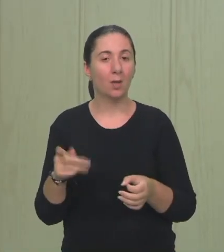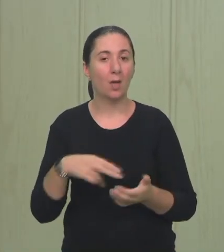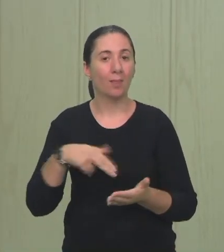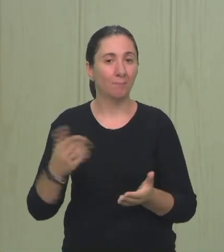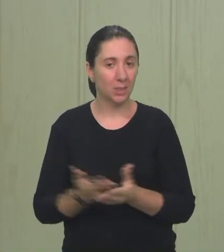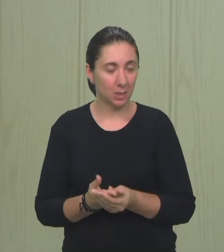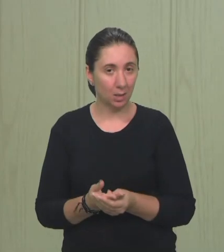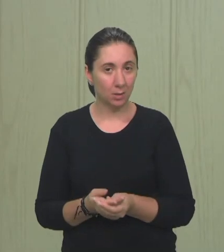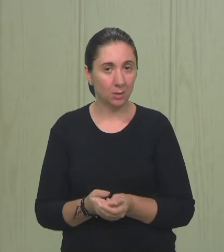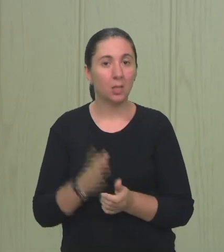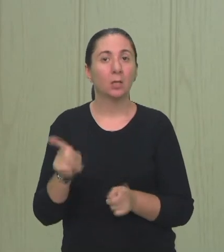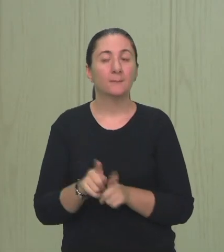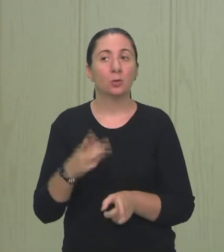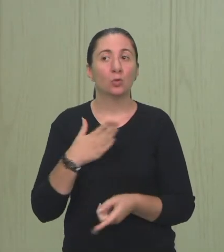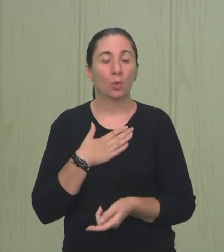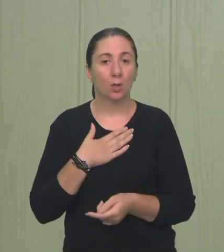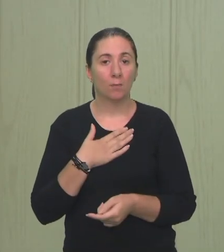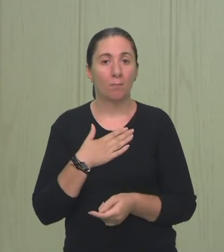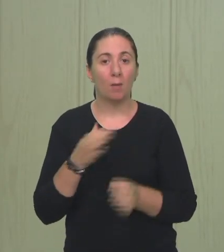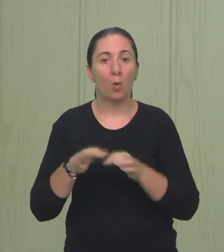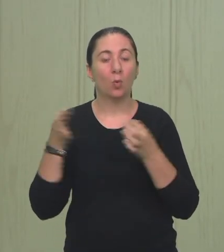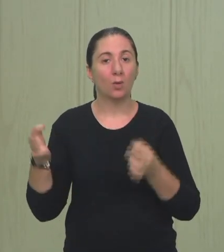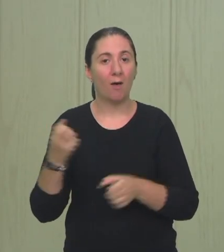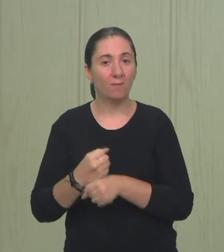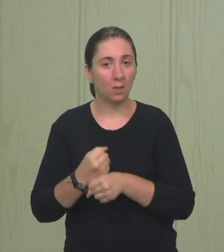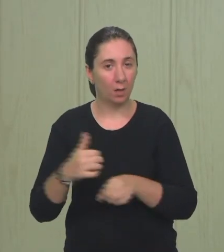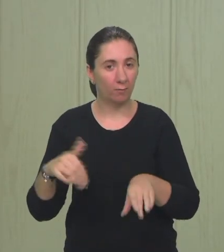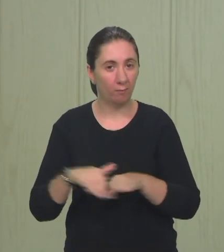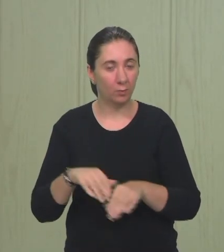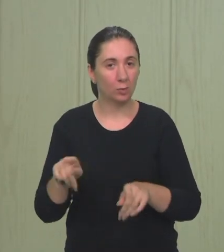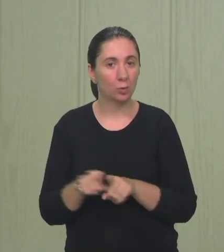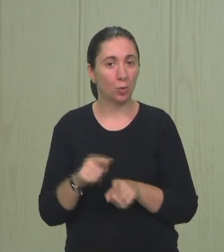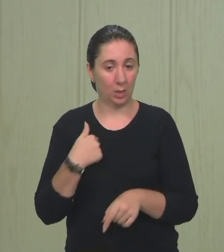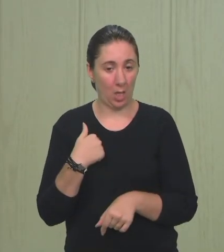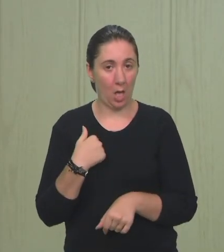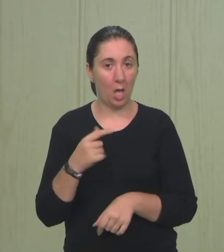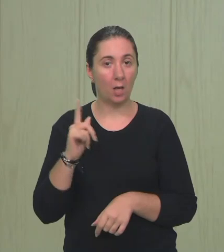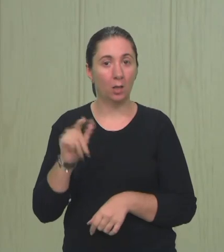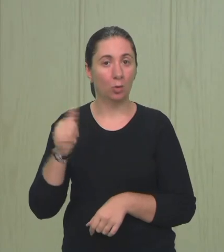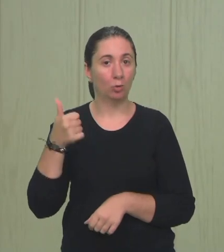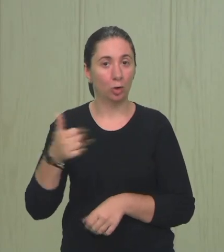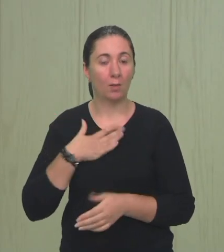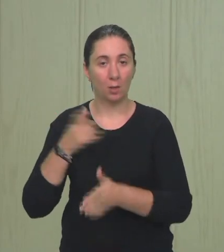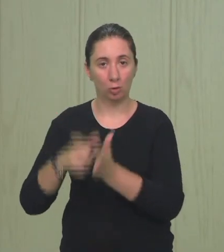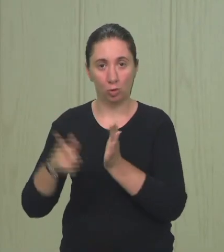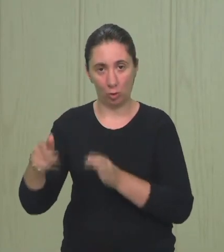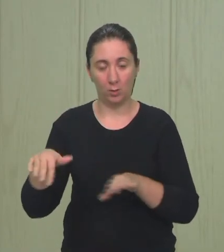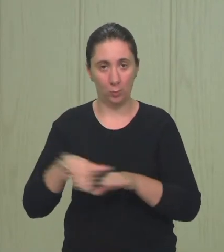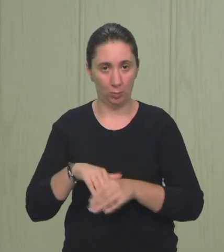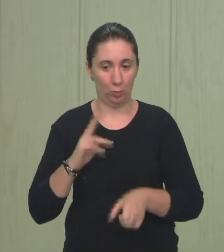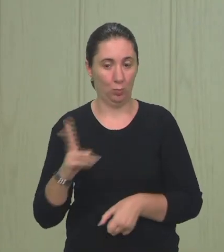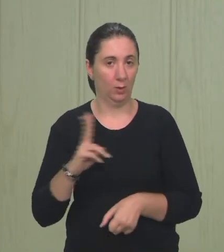administraciji i imamo putem mjere javnih radova sam zaposlen ja i još i ja naš član smo